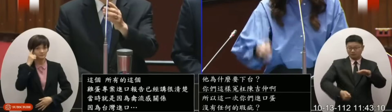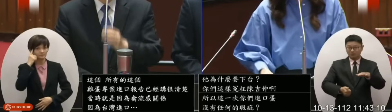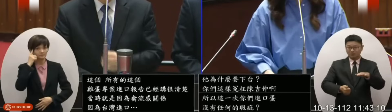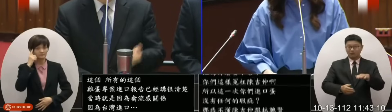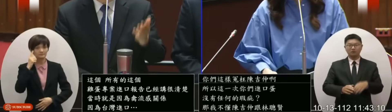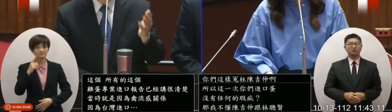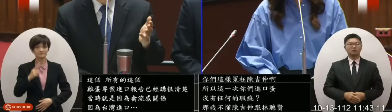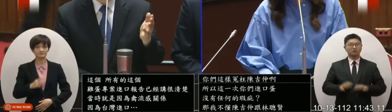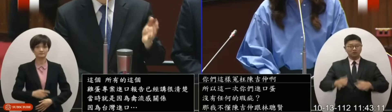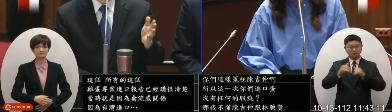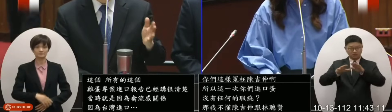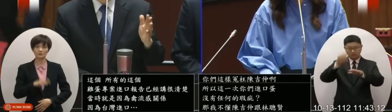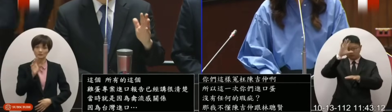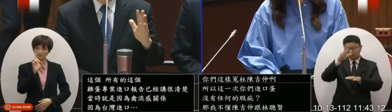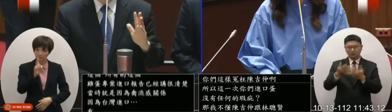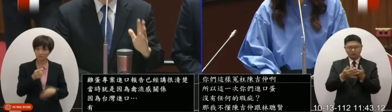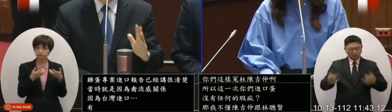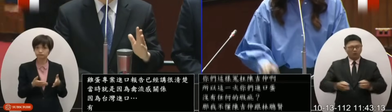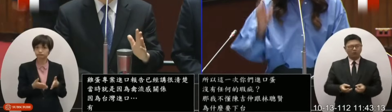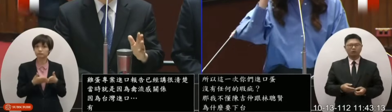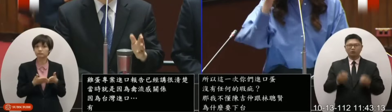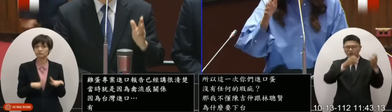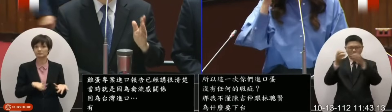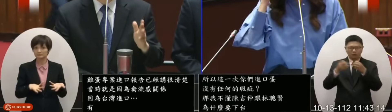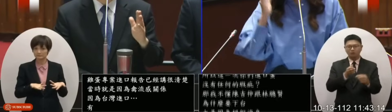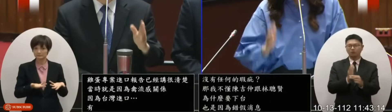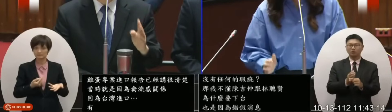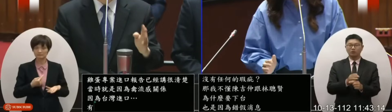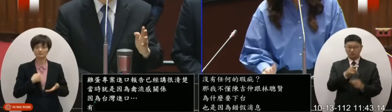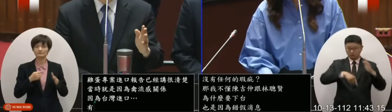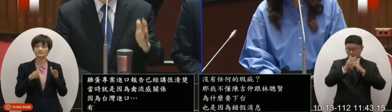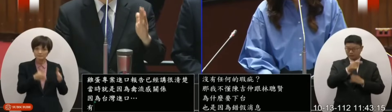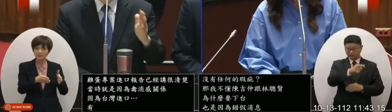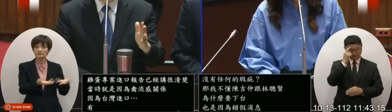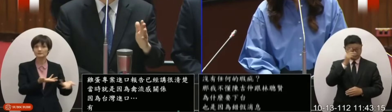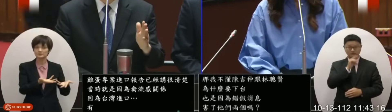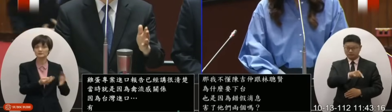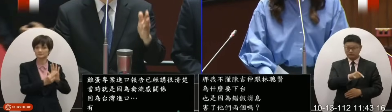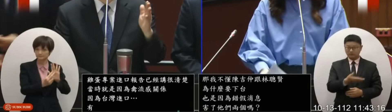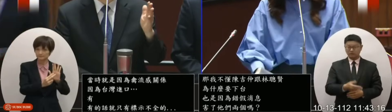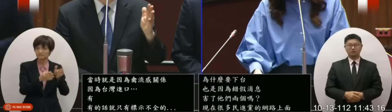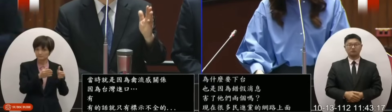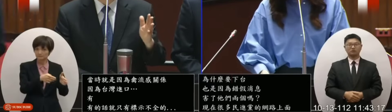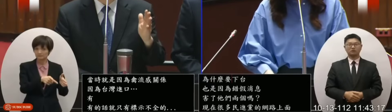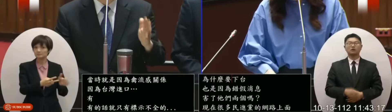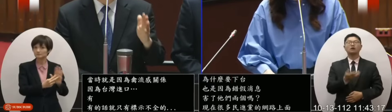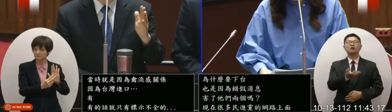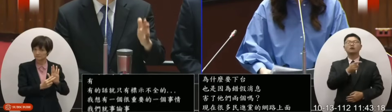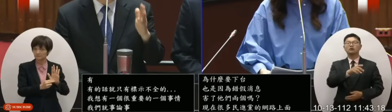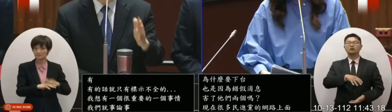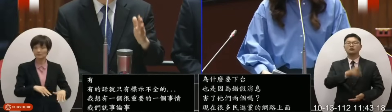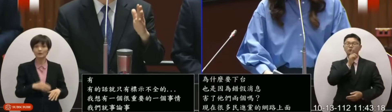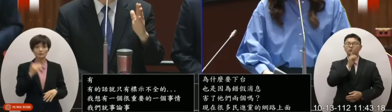在很多民进党的这个网络上面是这样子在讨论 事情， 但是院长也是这样想的吗？ 就事论事， 所以您刚刚也是